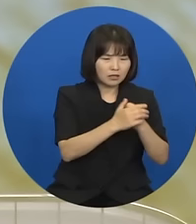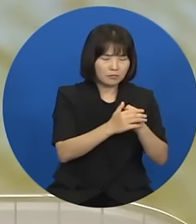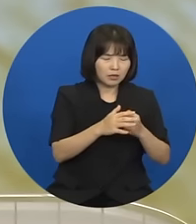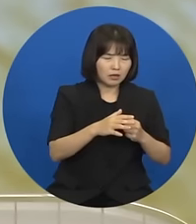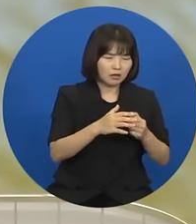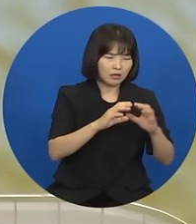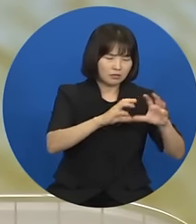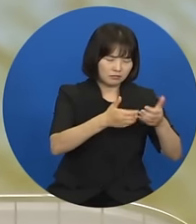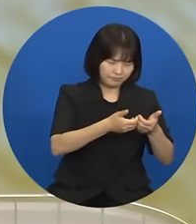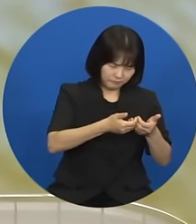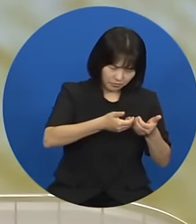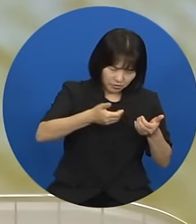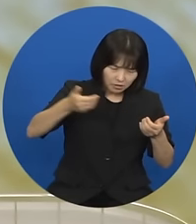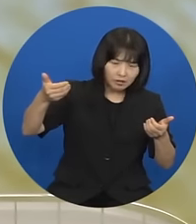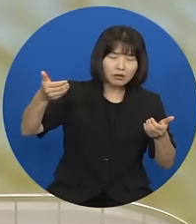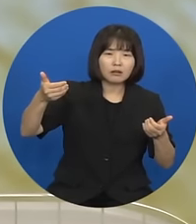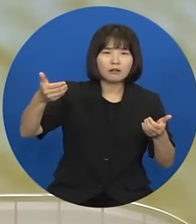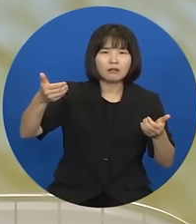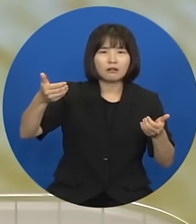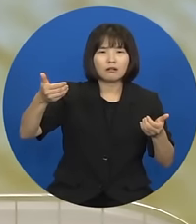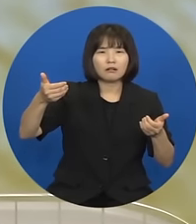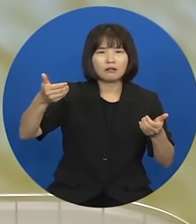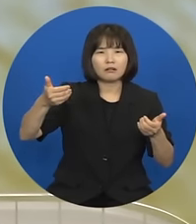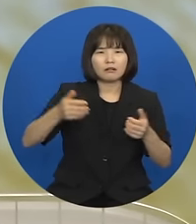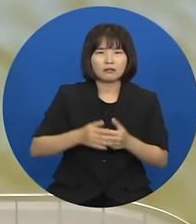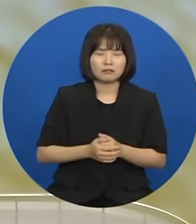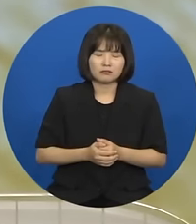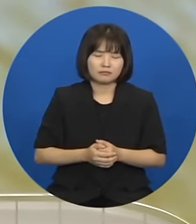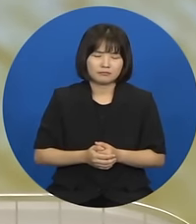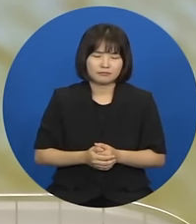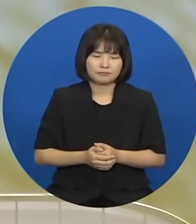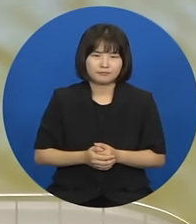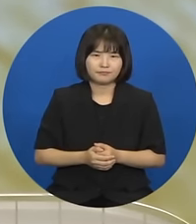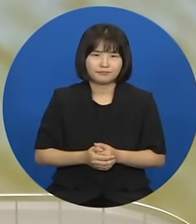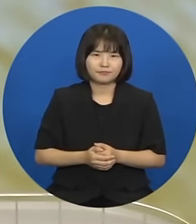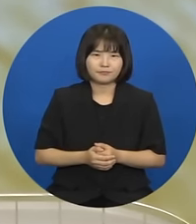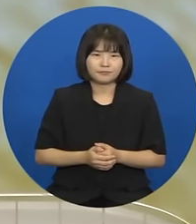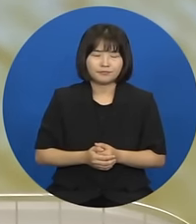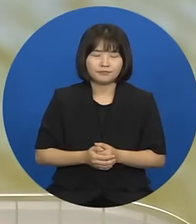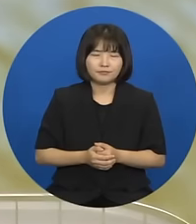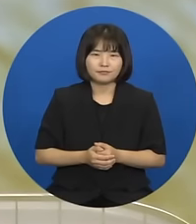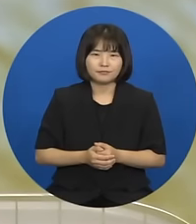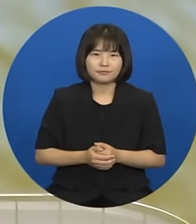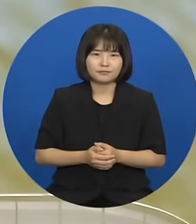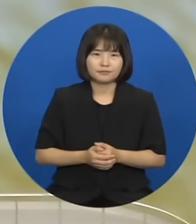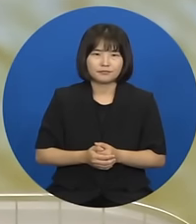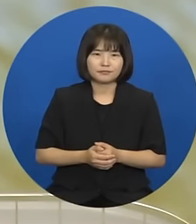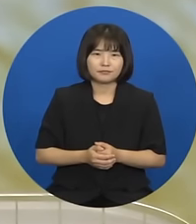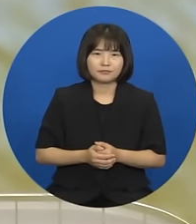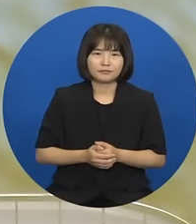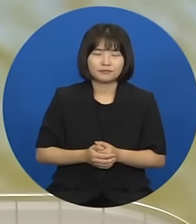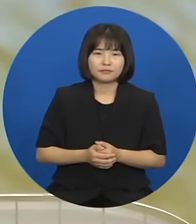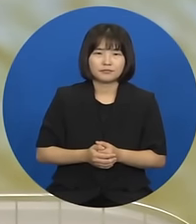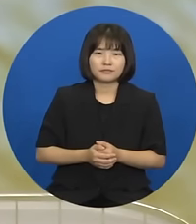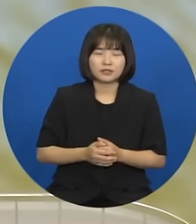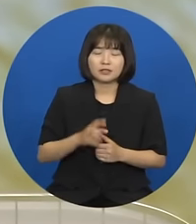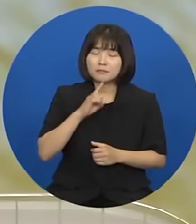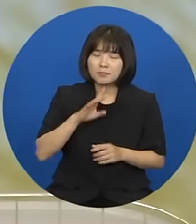가셔서 너무나 슬픈 마음으로 작별하기도 했습니다. 그것뿐만이